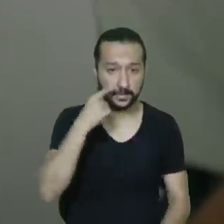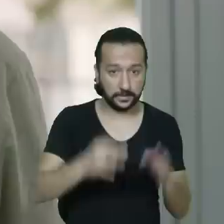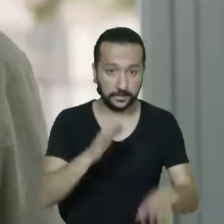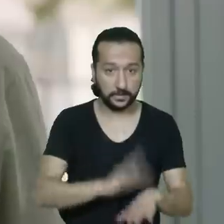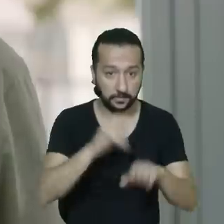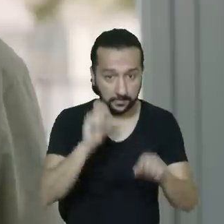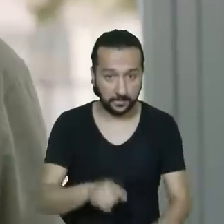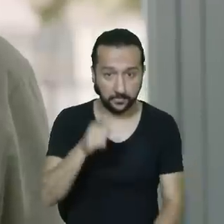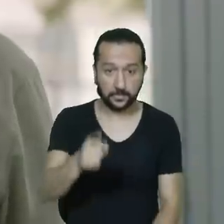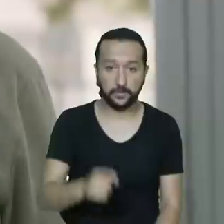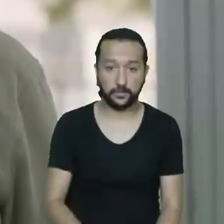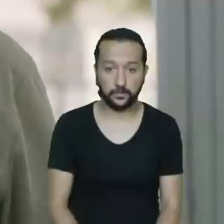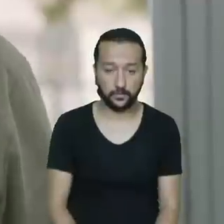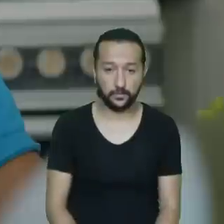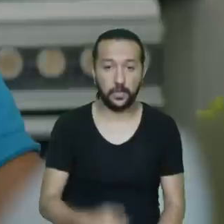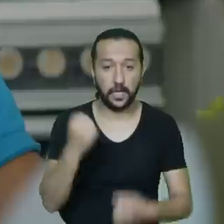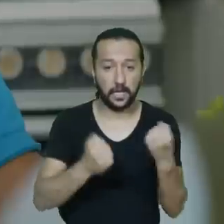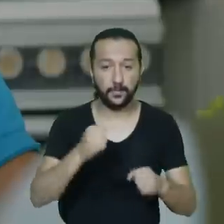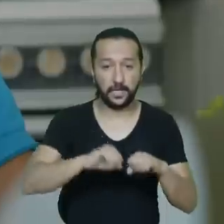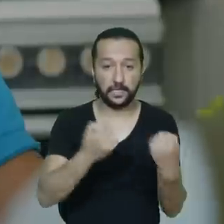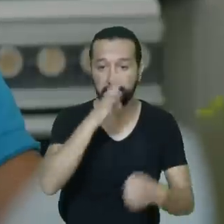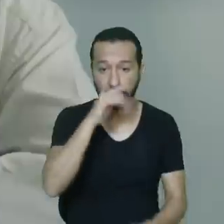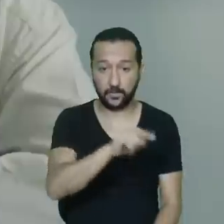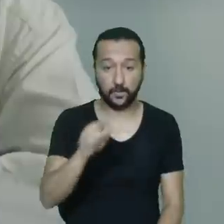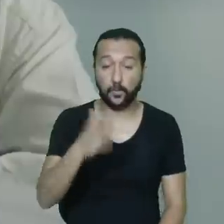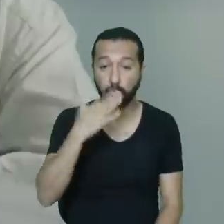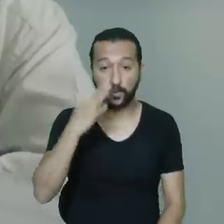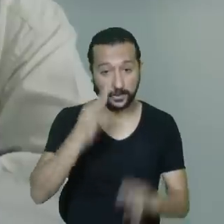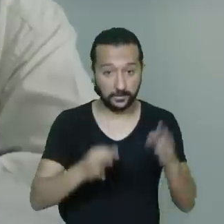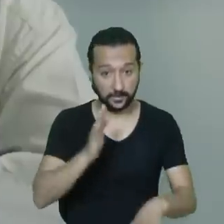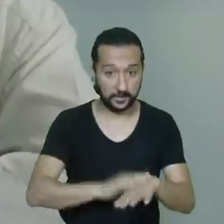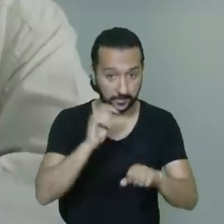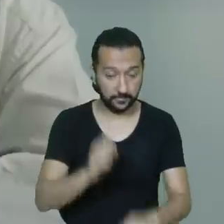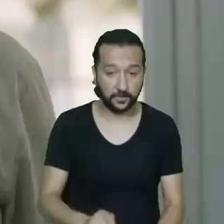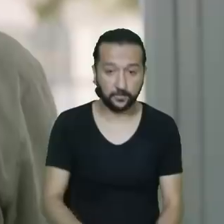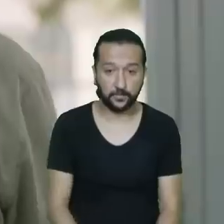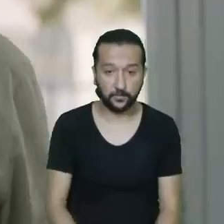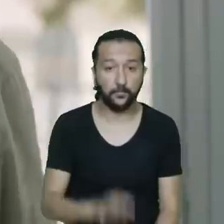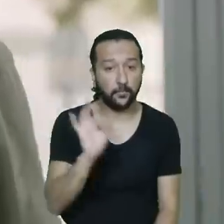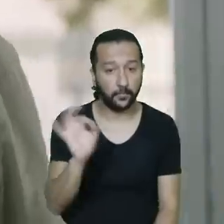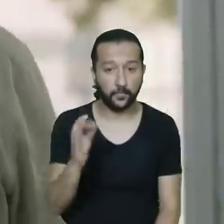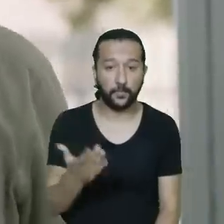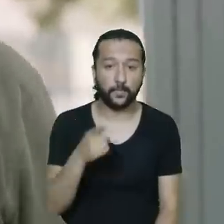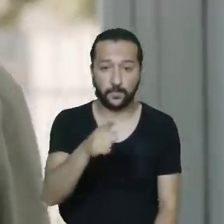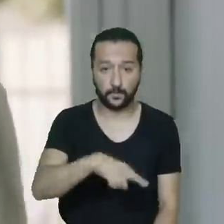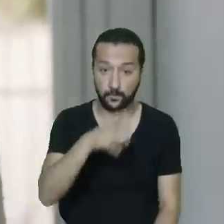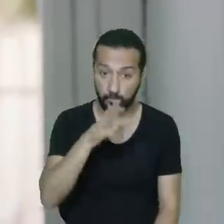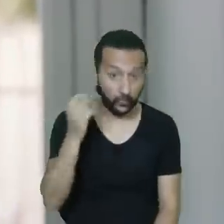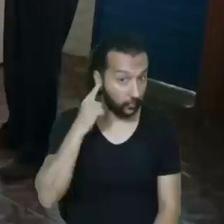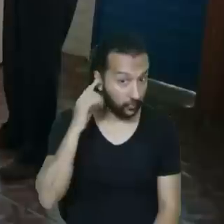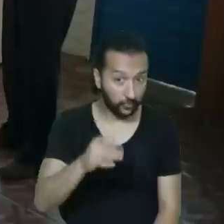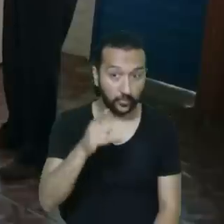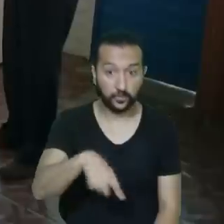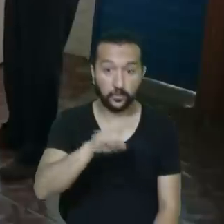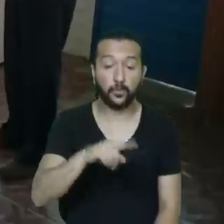mı başlatmış gölüm? Arabanın kırık camlağından yoksa tespit mi yaptır Cemeş? Aa, siz bunu biliyor